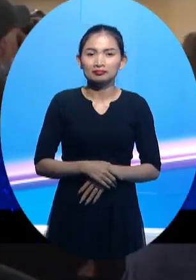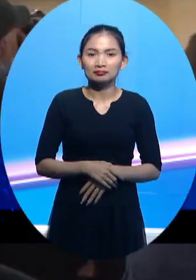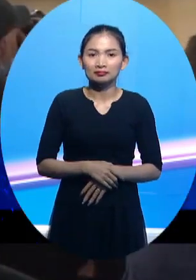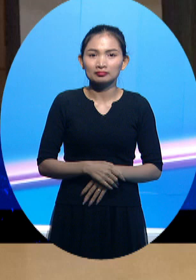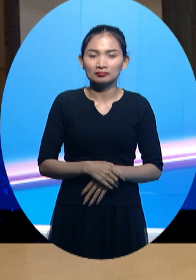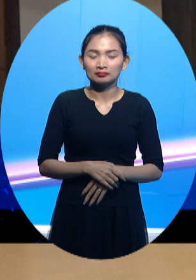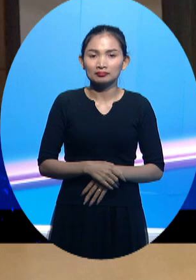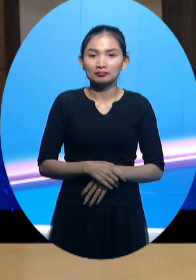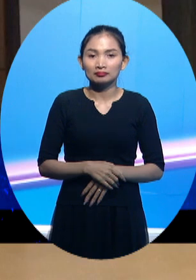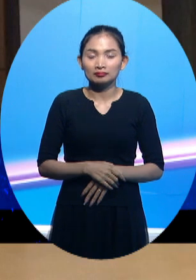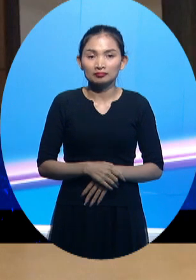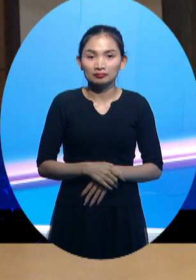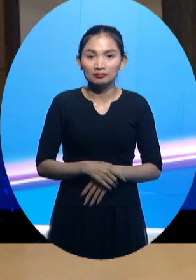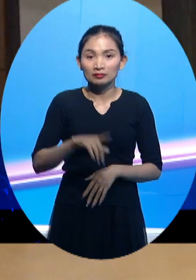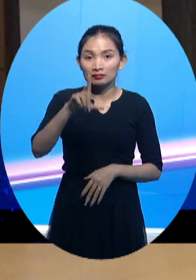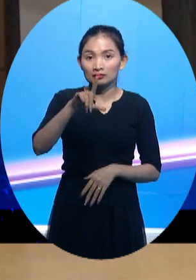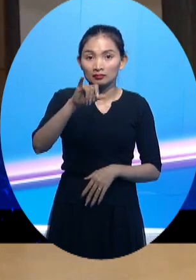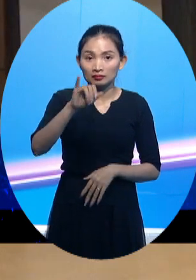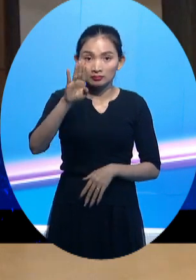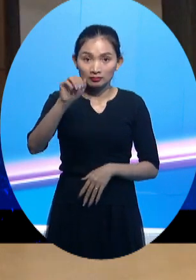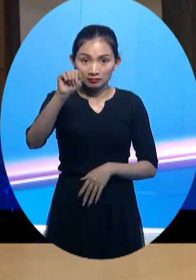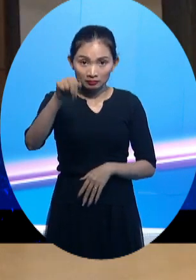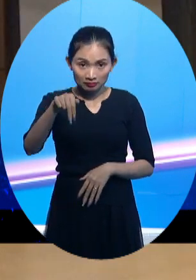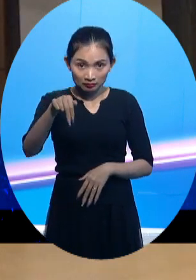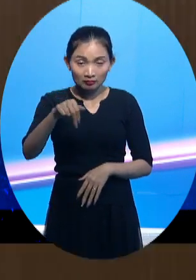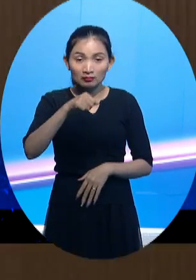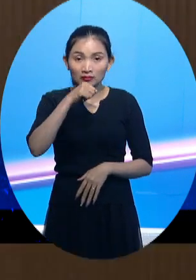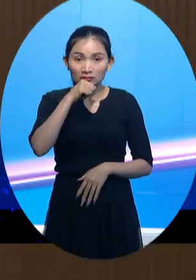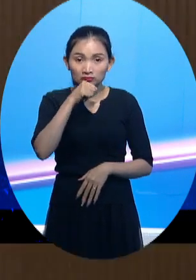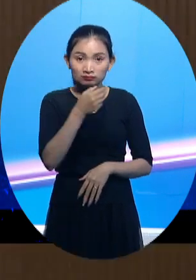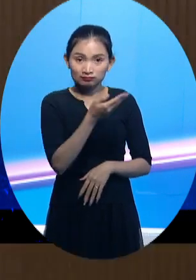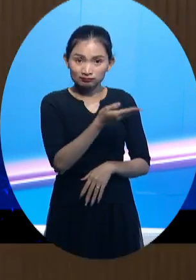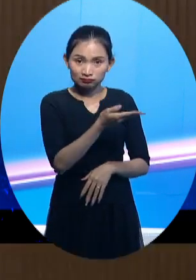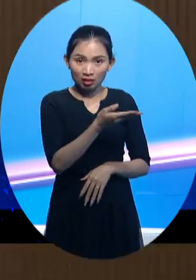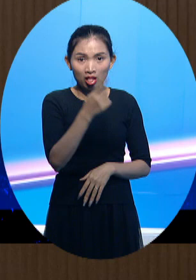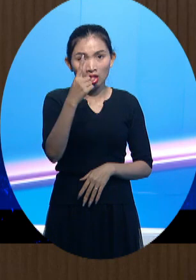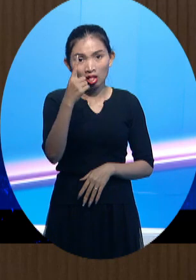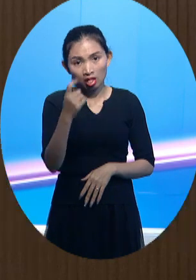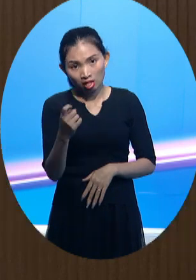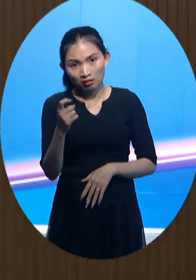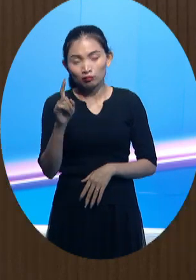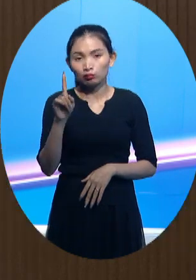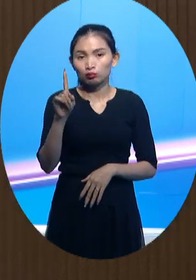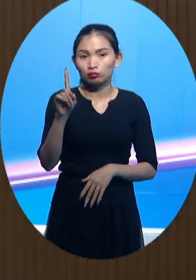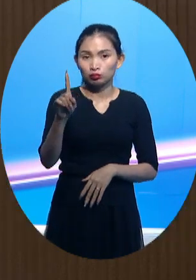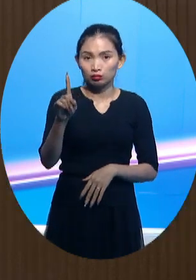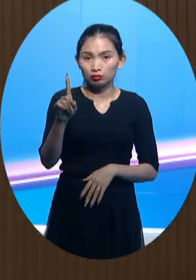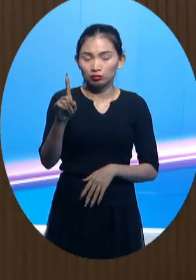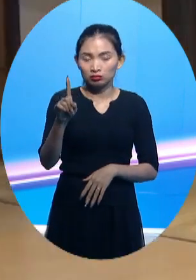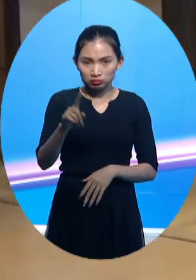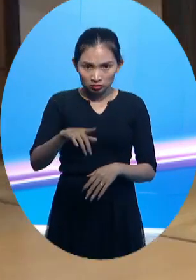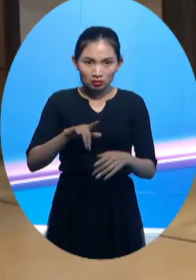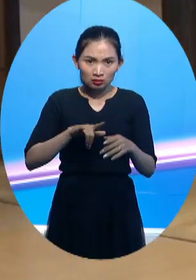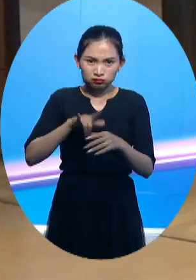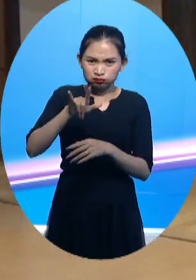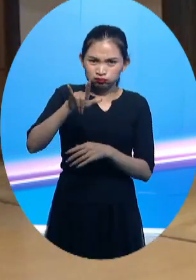hãng Thông Tấn Quốc gia li ban ông s An aruri cùng năm người khác đã thiệ mạng trong một cuộc tấn công bằng thiết bị bay không ng lái của Israel và một